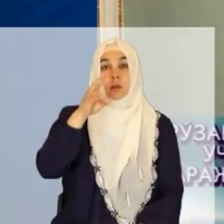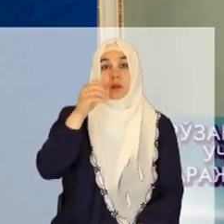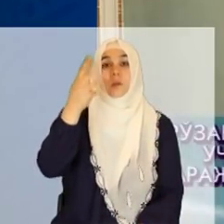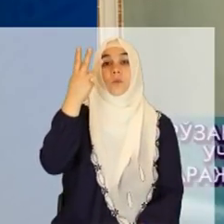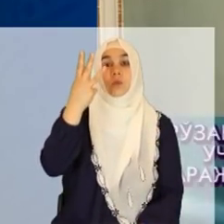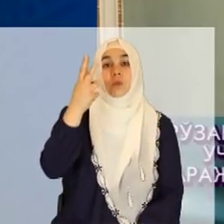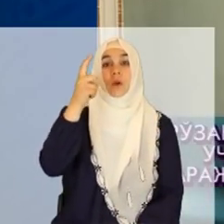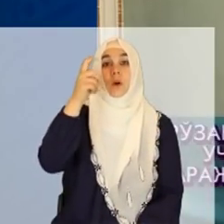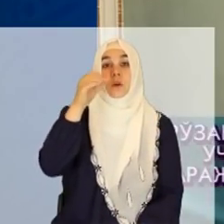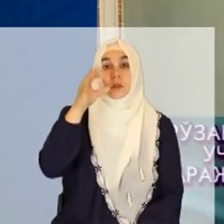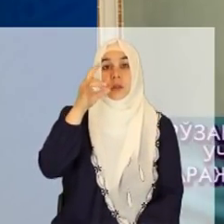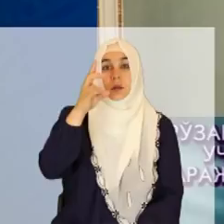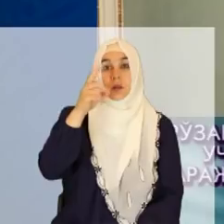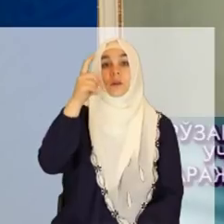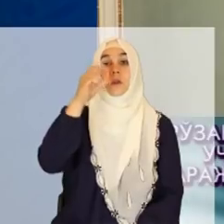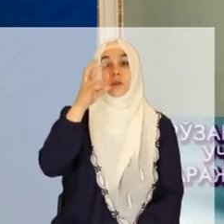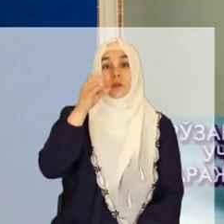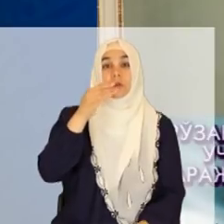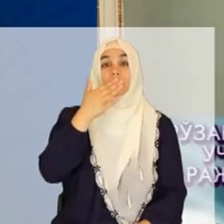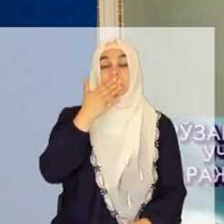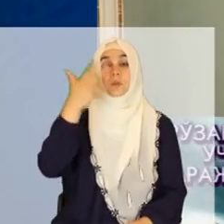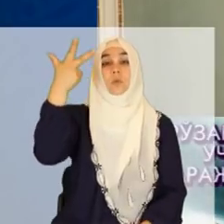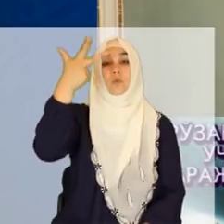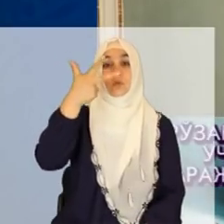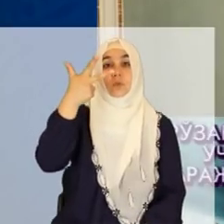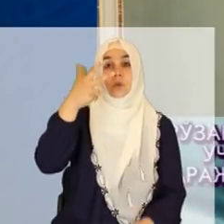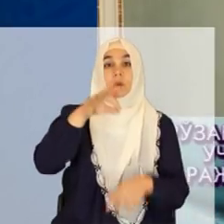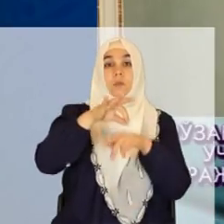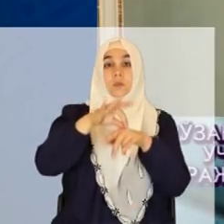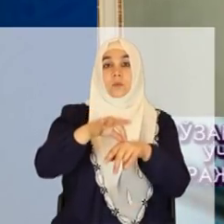Uchinchisi xoslarning xosining rozasi. 3 daraja.